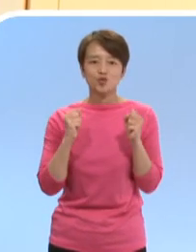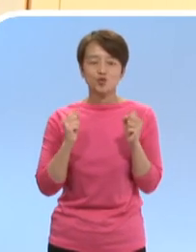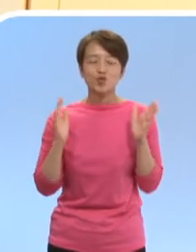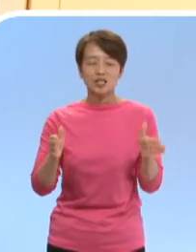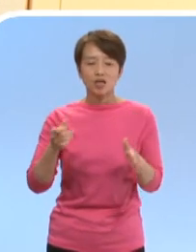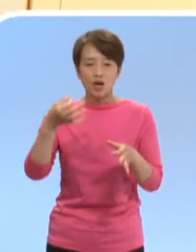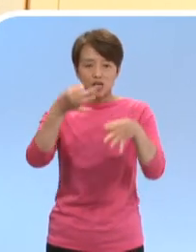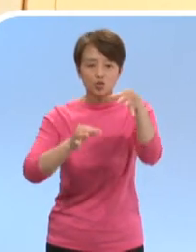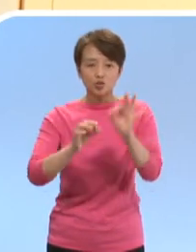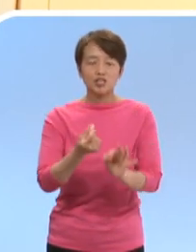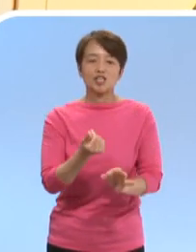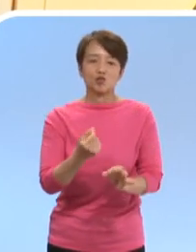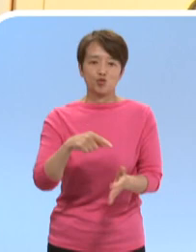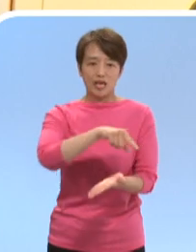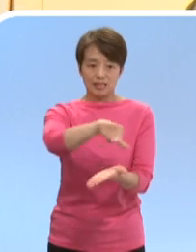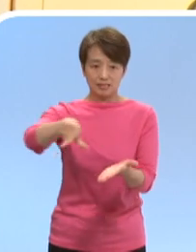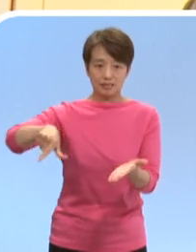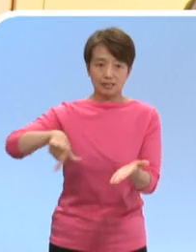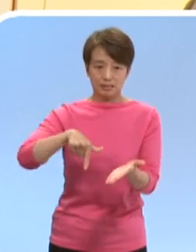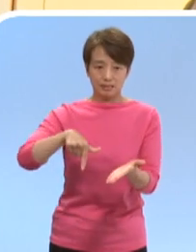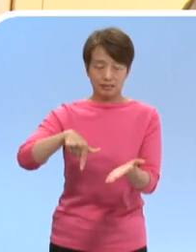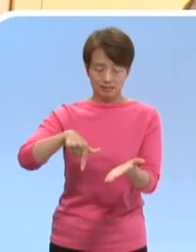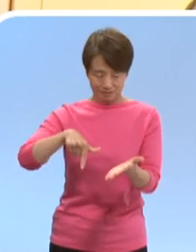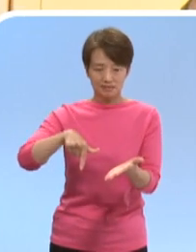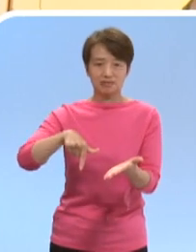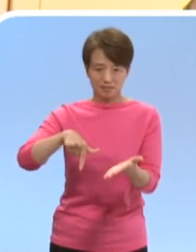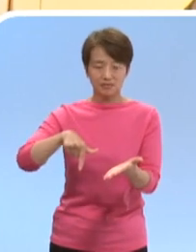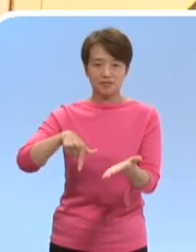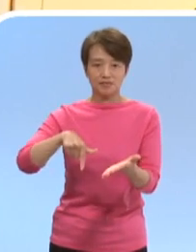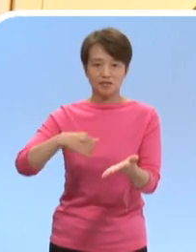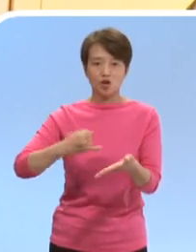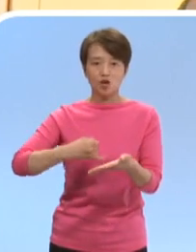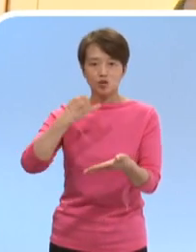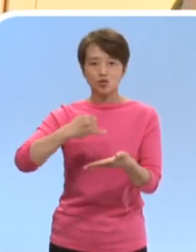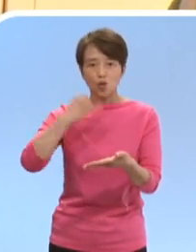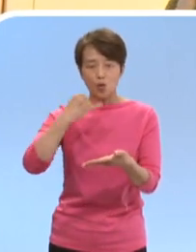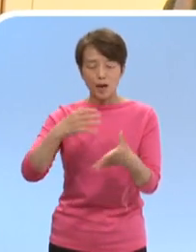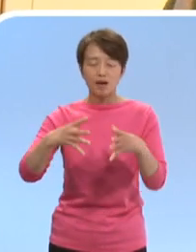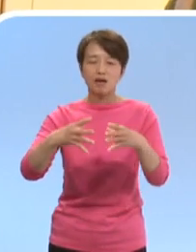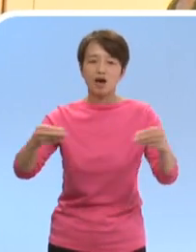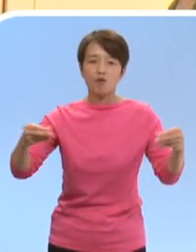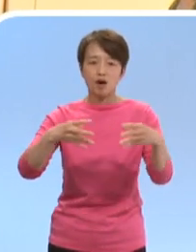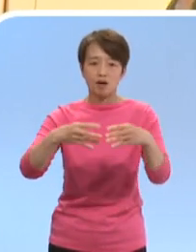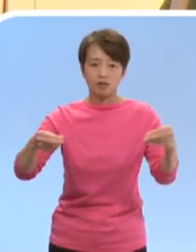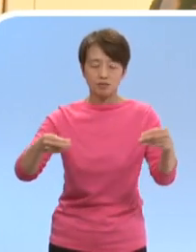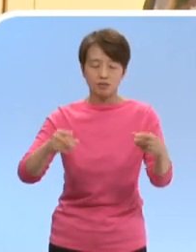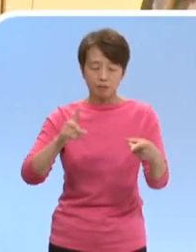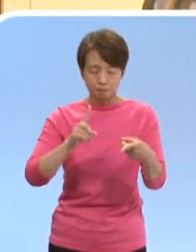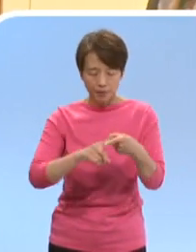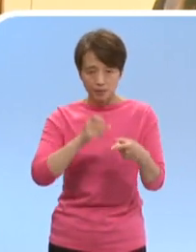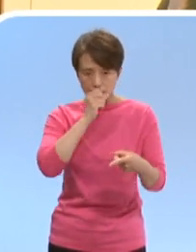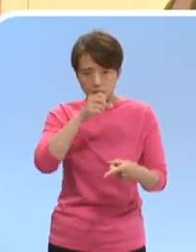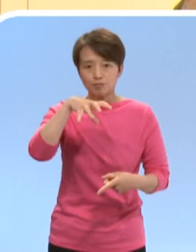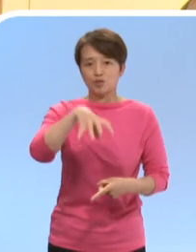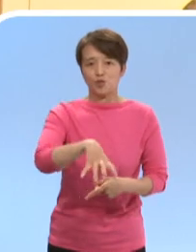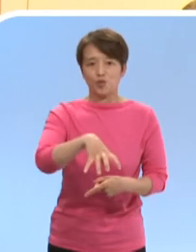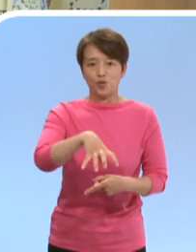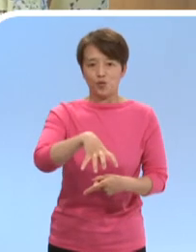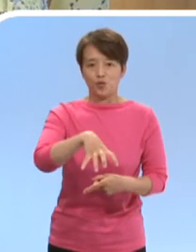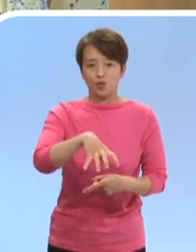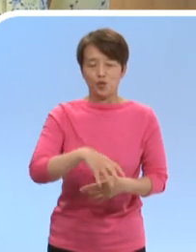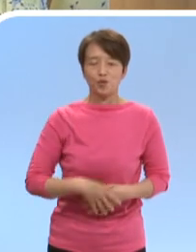あの雪がね、あまり少ない気候条件のいい地域でしたので、あの外での天日干しに適していたというのがござい